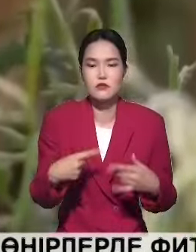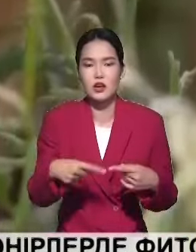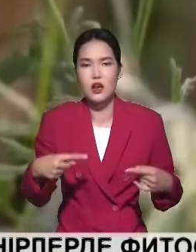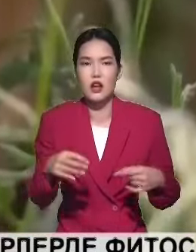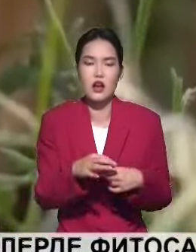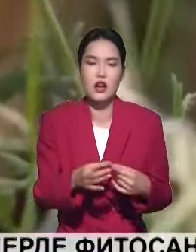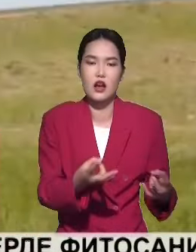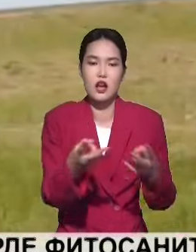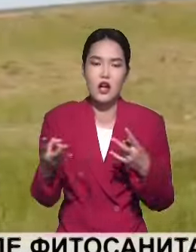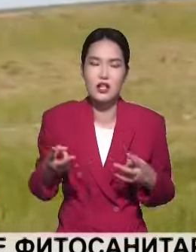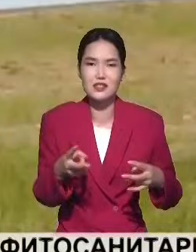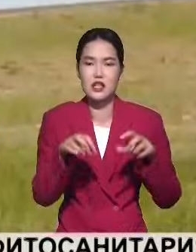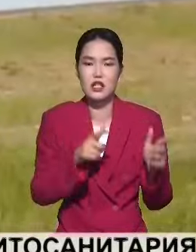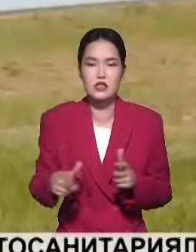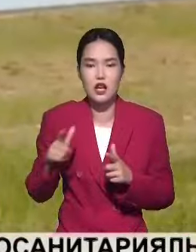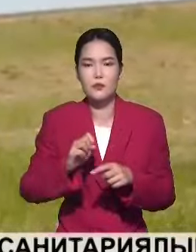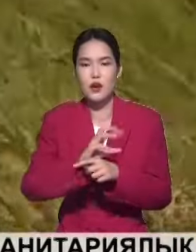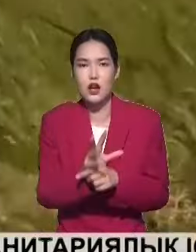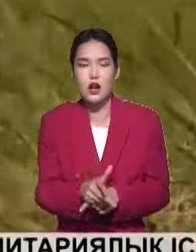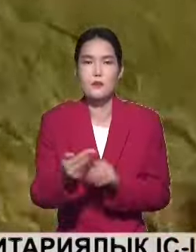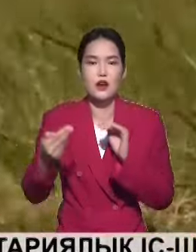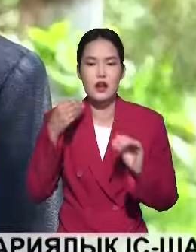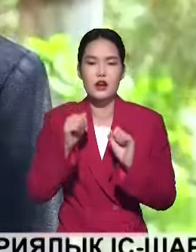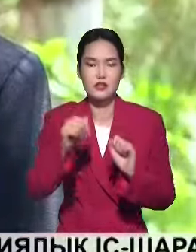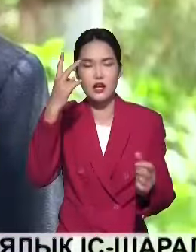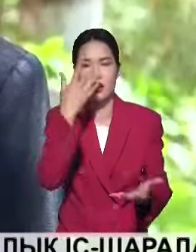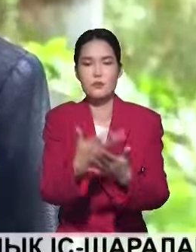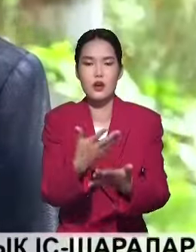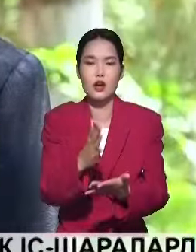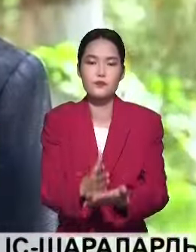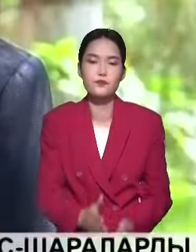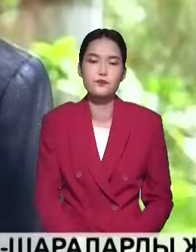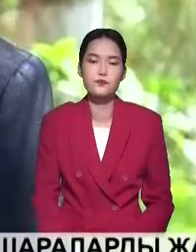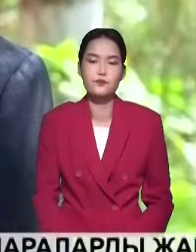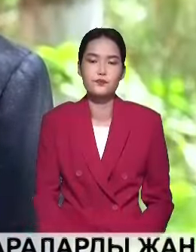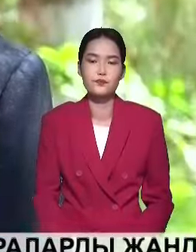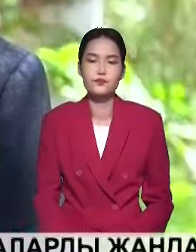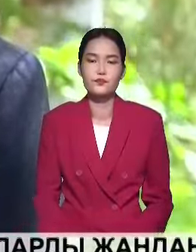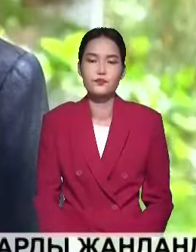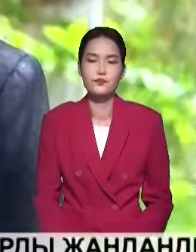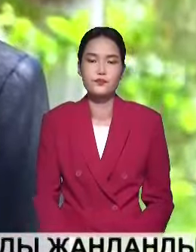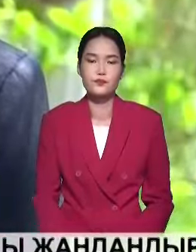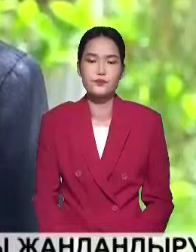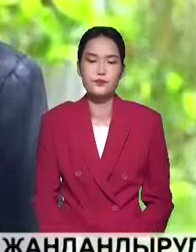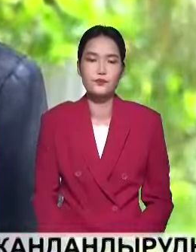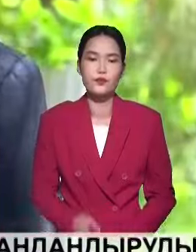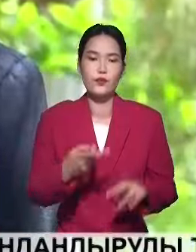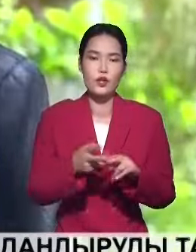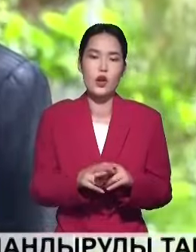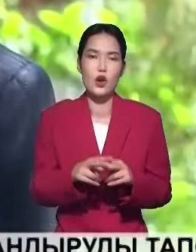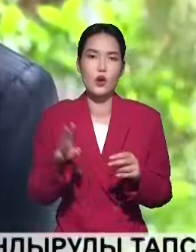шыққан мамандар бұйылғы өсімнің қанша боларын алдын ала болжа отыр. Былтыр төлсіз біздің облыста кейіктің